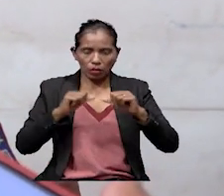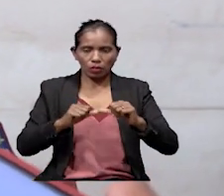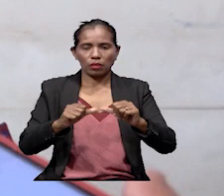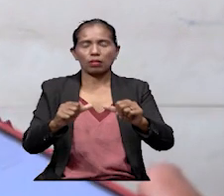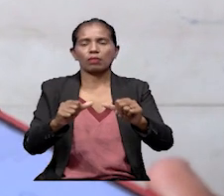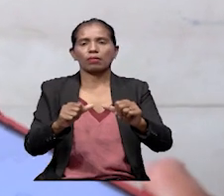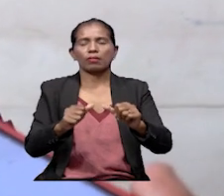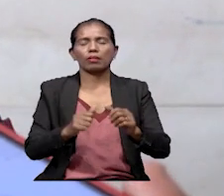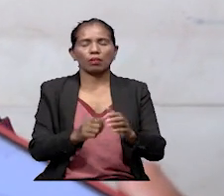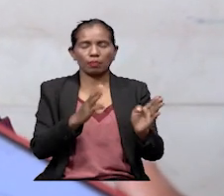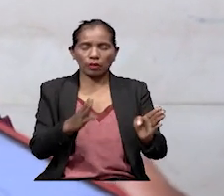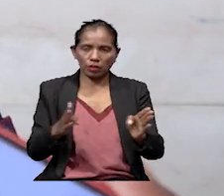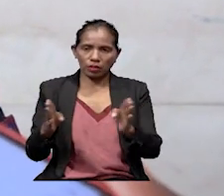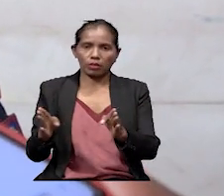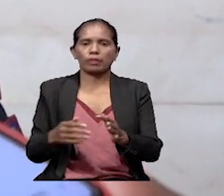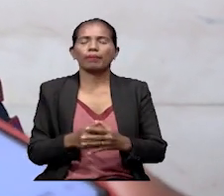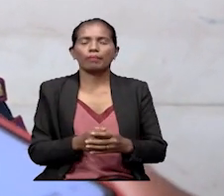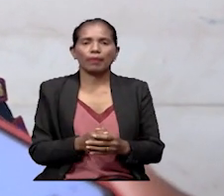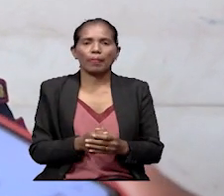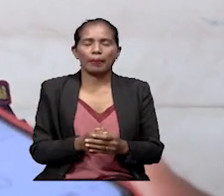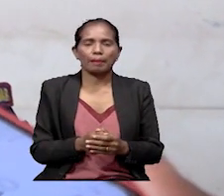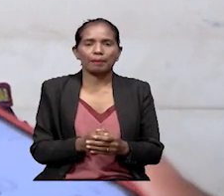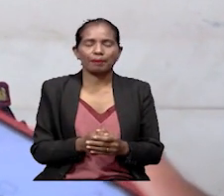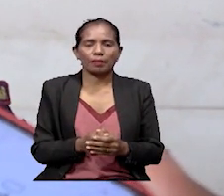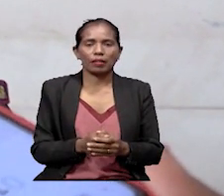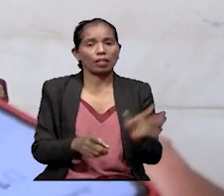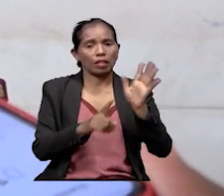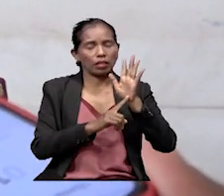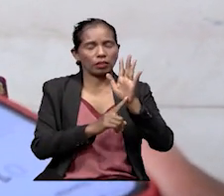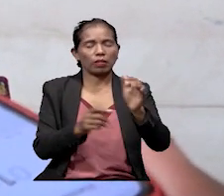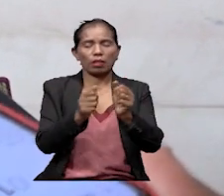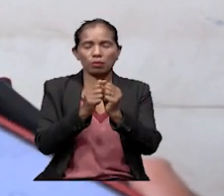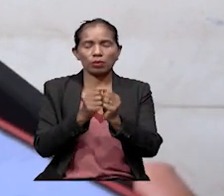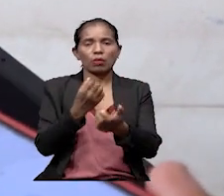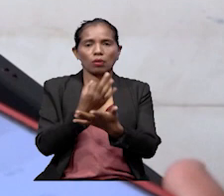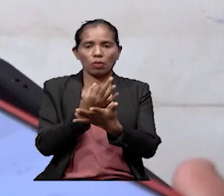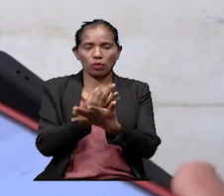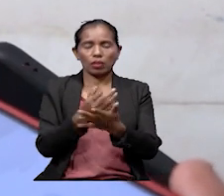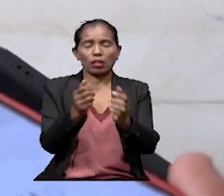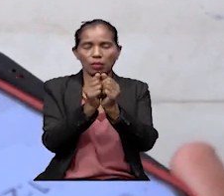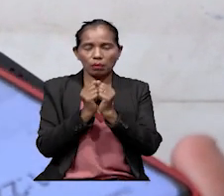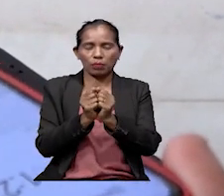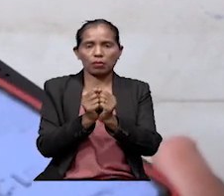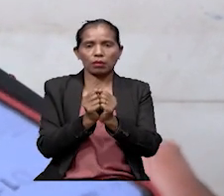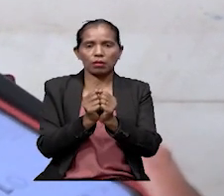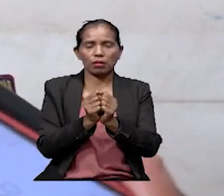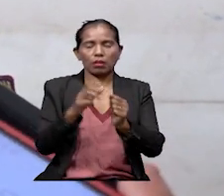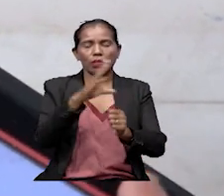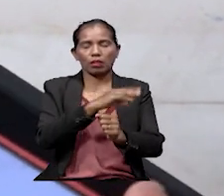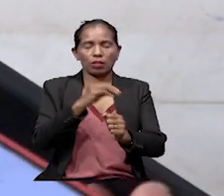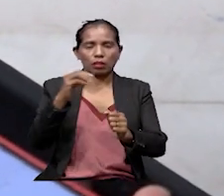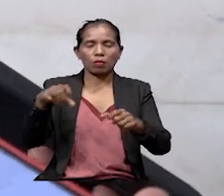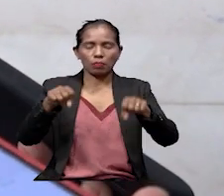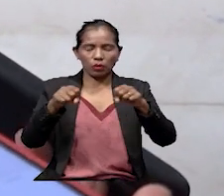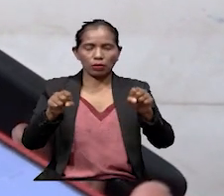halo proses normal e evidensia hamutuk osan homos motorizada